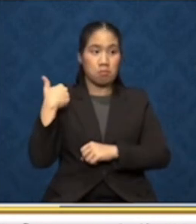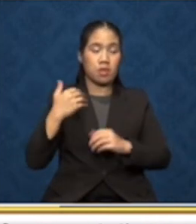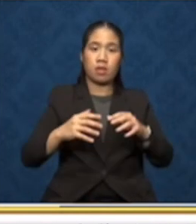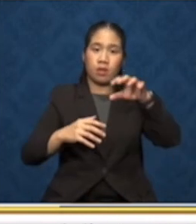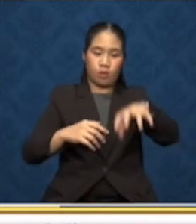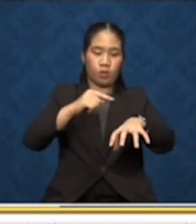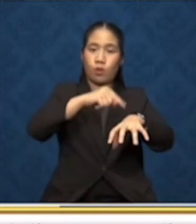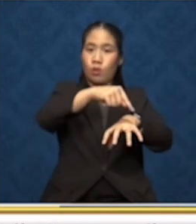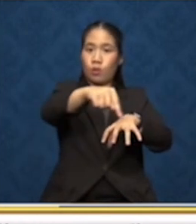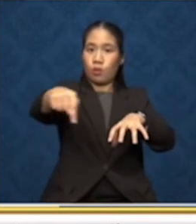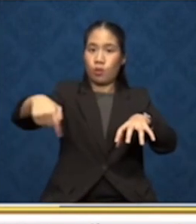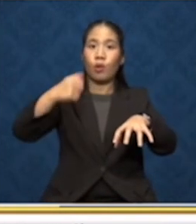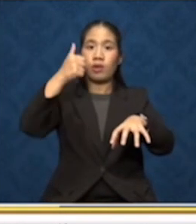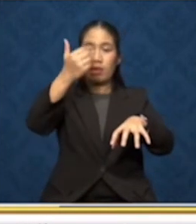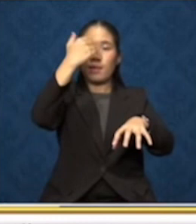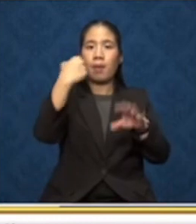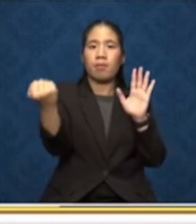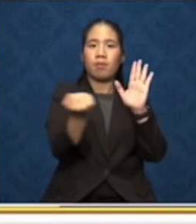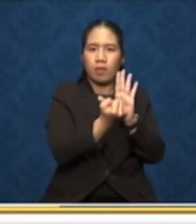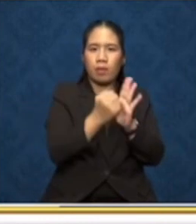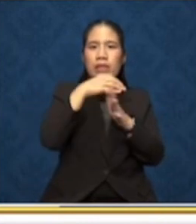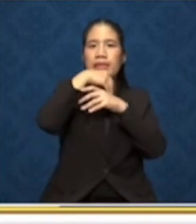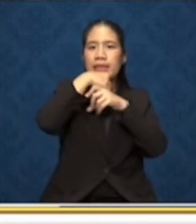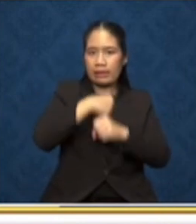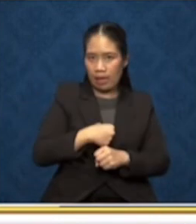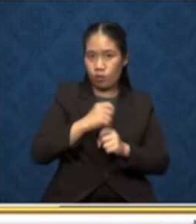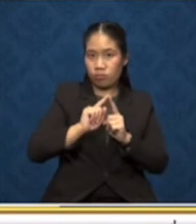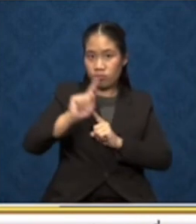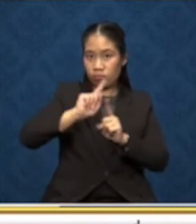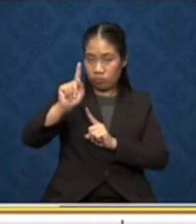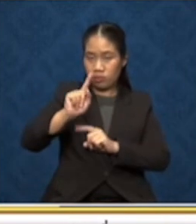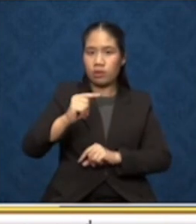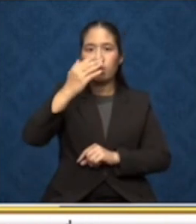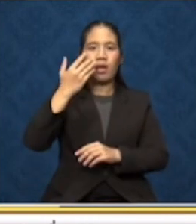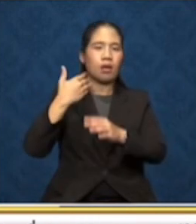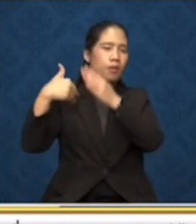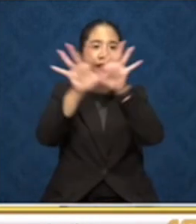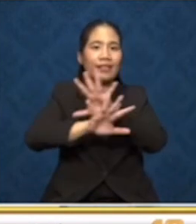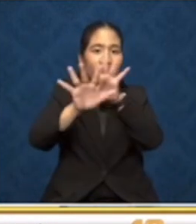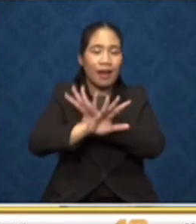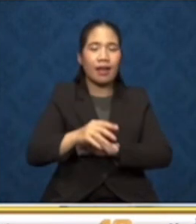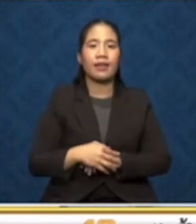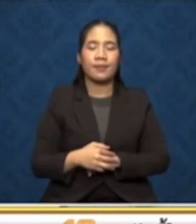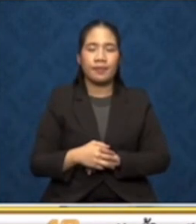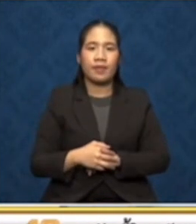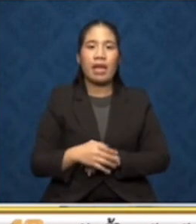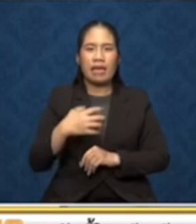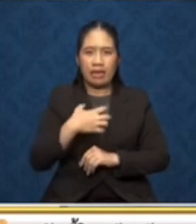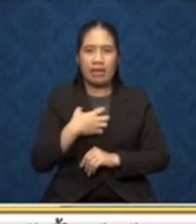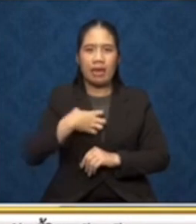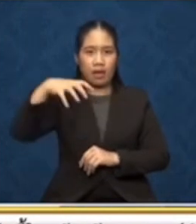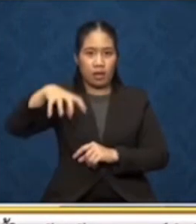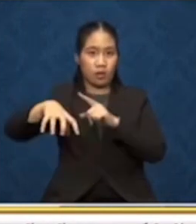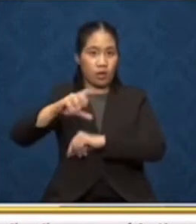ราสาทภูมิโปนได้ขึ้นทะเบียนเป็นปราสาทเก่าที่สุดของประเทศไทยมีอายุ 1,400 กว่าปีอยากให้หน่วยงานดําเนินการพั